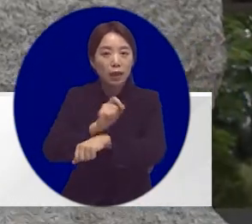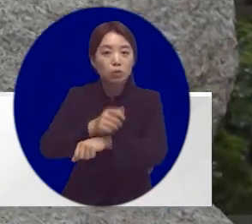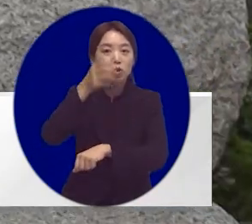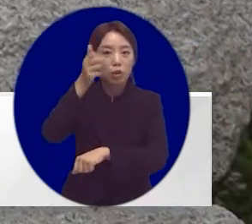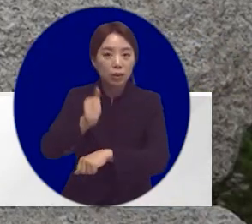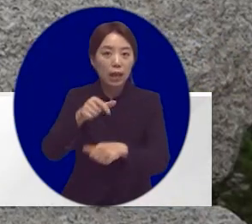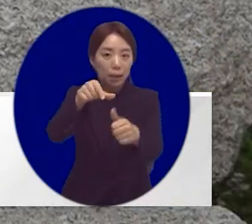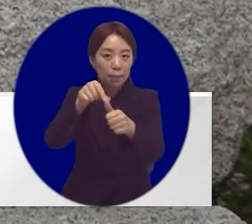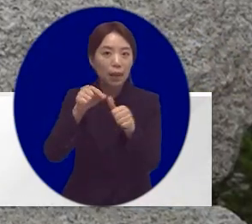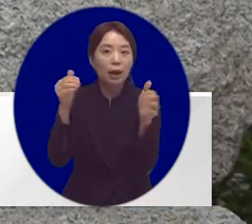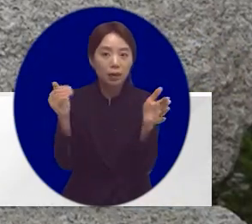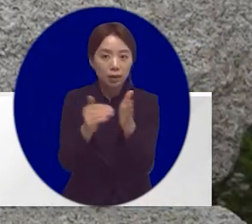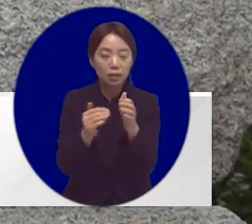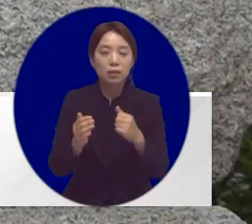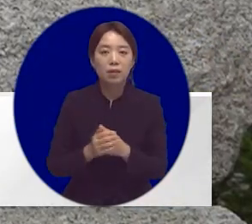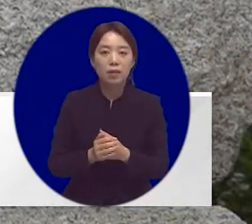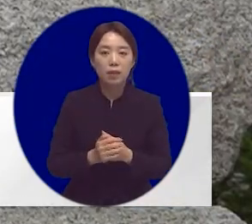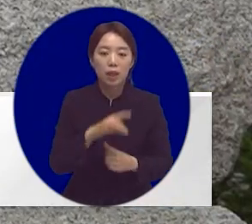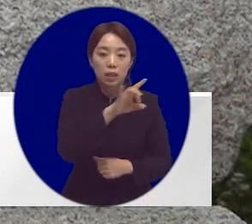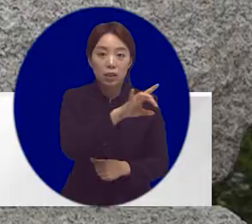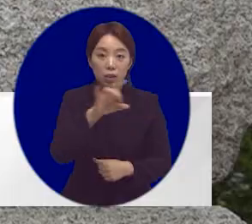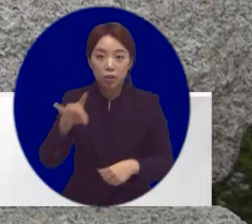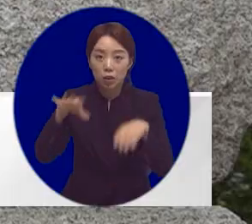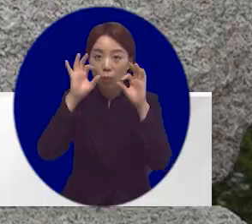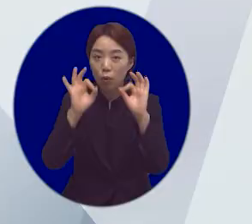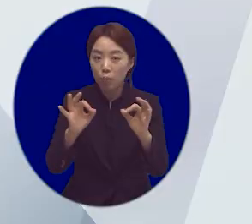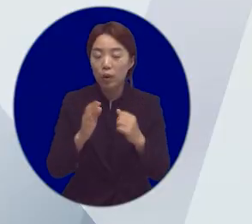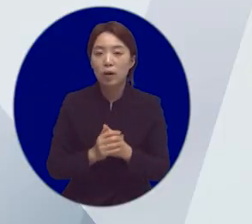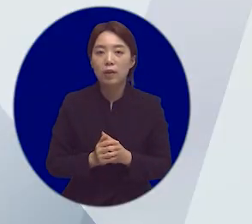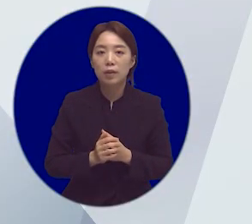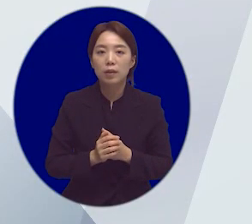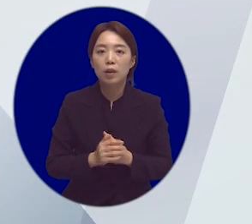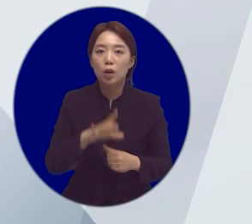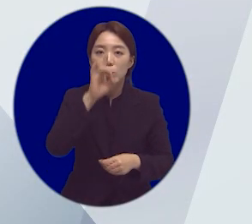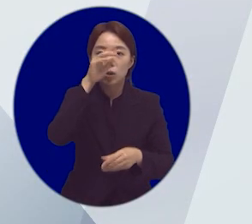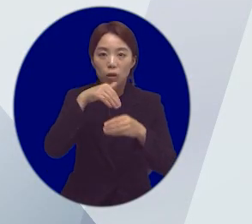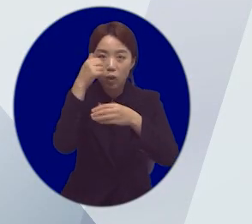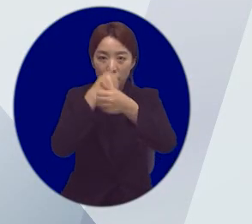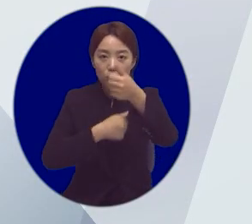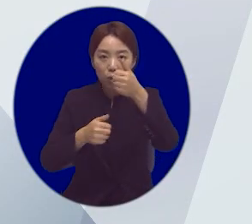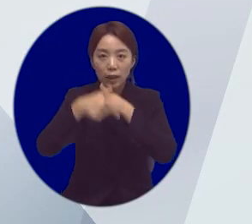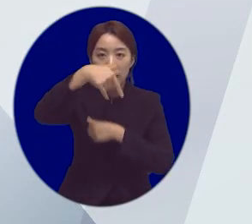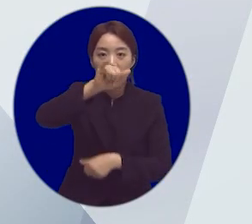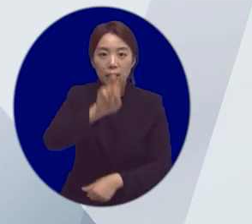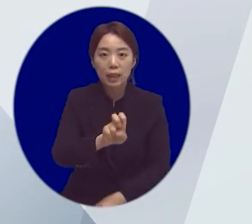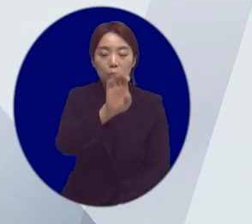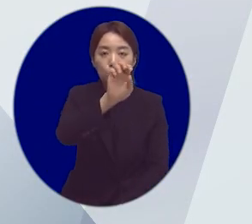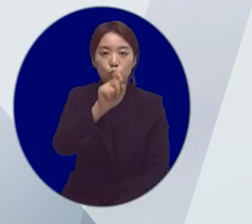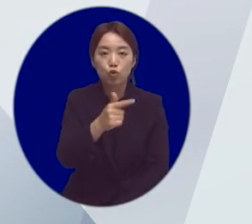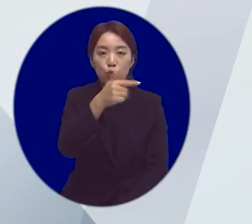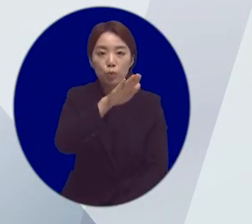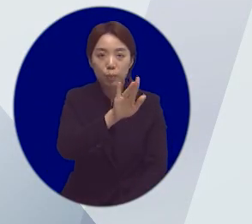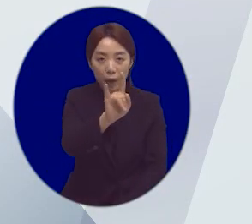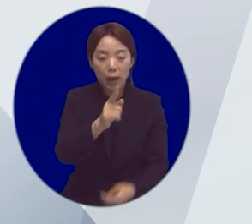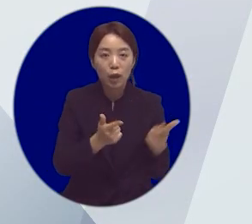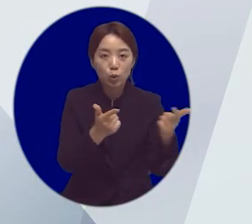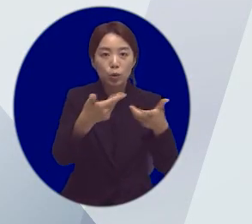인사를 단행했습니다. 각 지역별로 살펴보면 중앙선거관리위원회 김문배